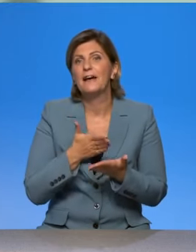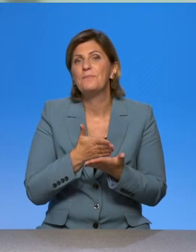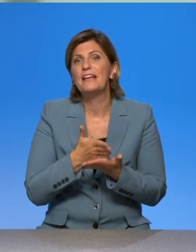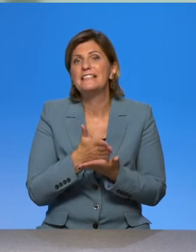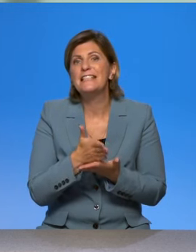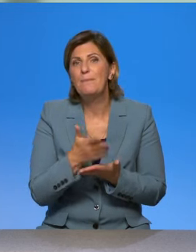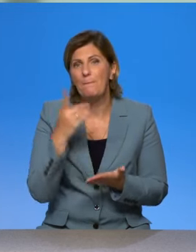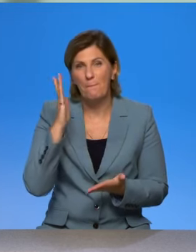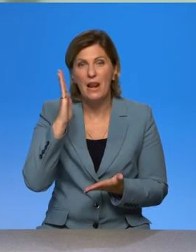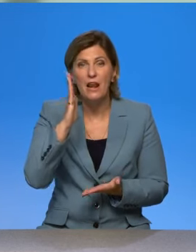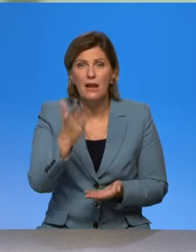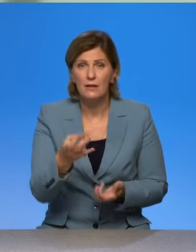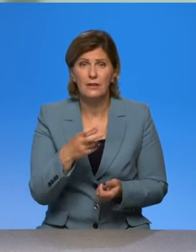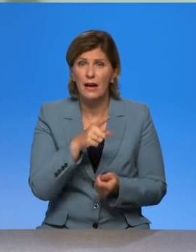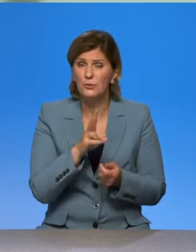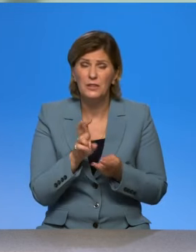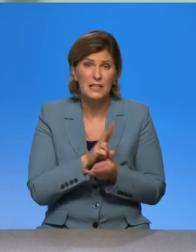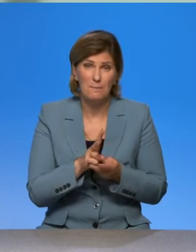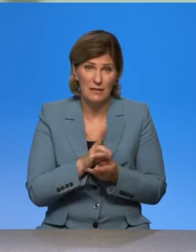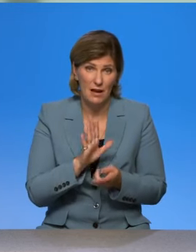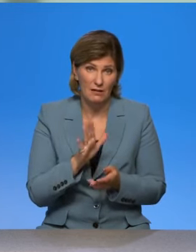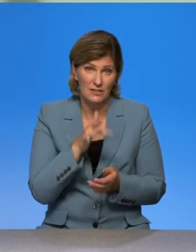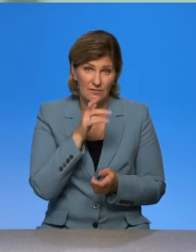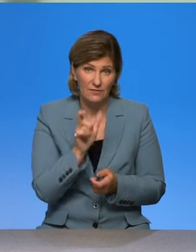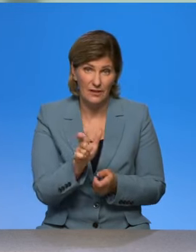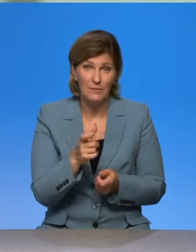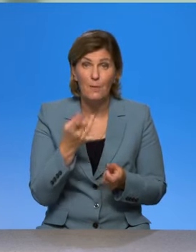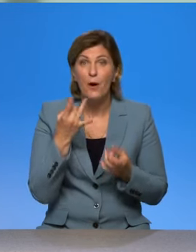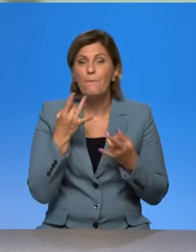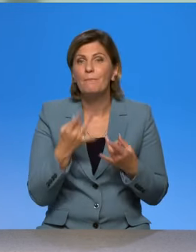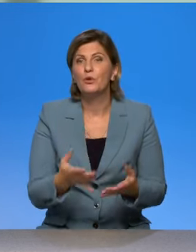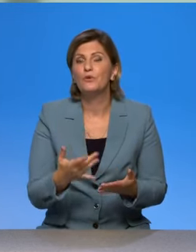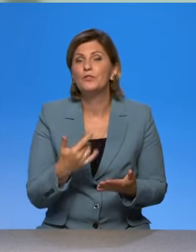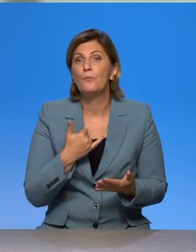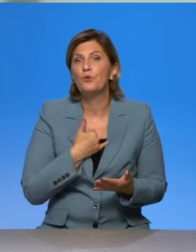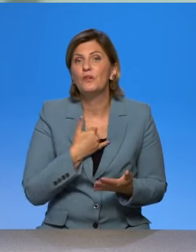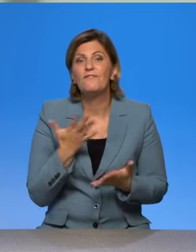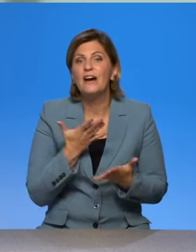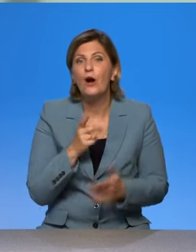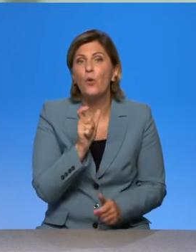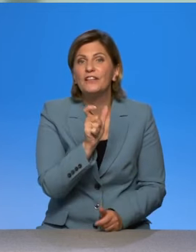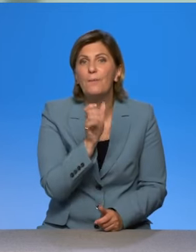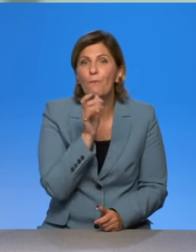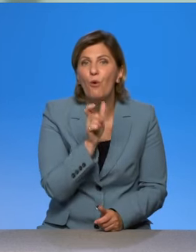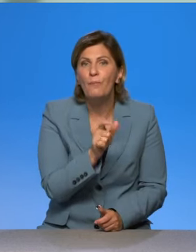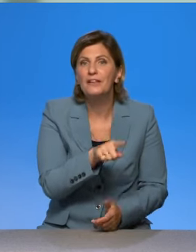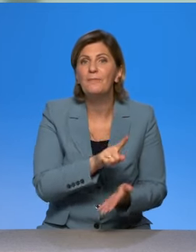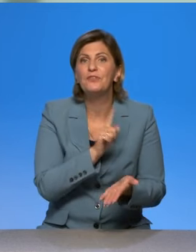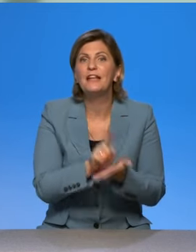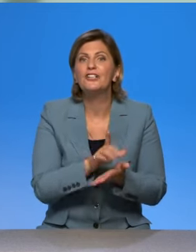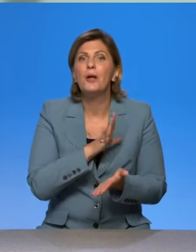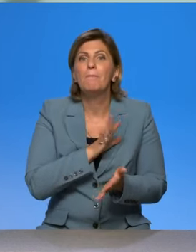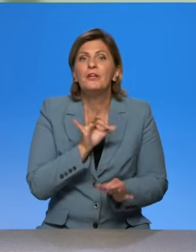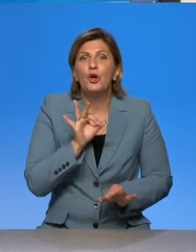нормы, они не меняются с течением времени, веками. Да? Мы их просто ставим в какой-то момент, они должны быть нормой